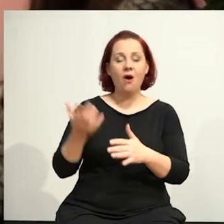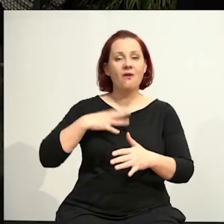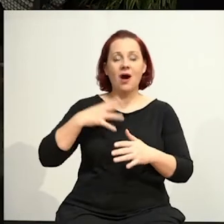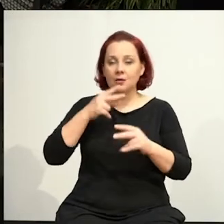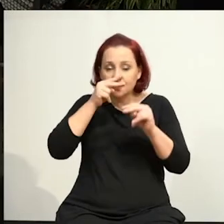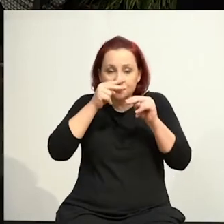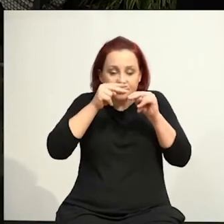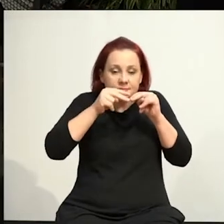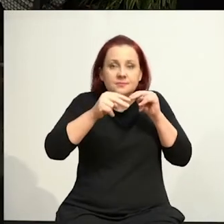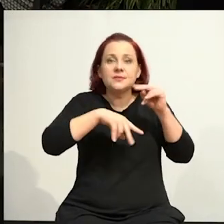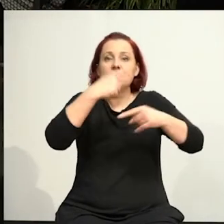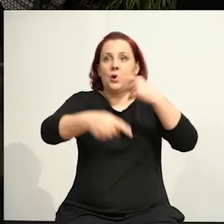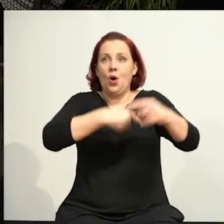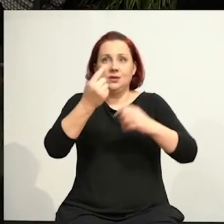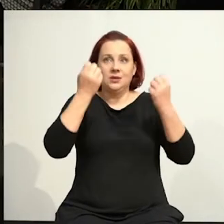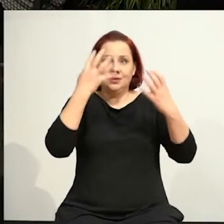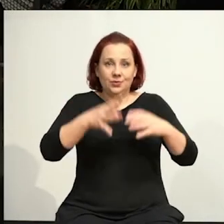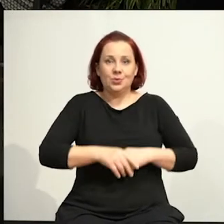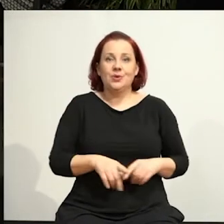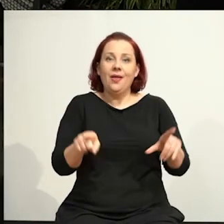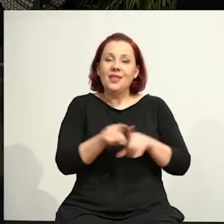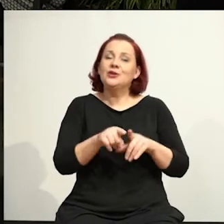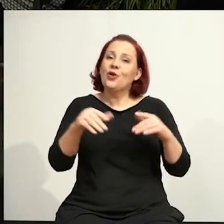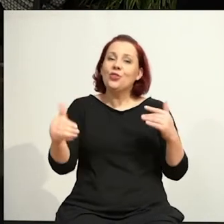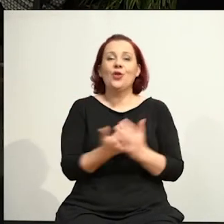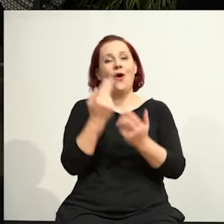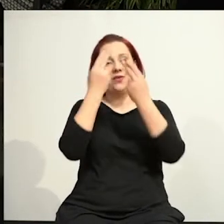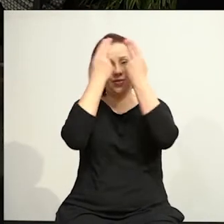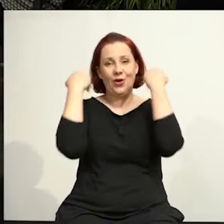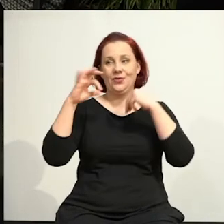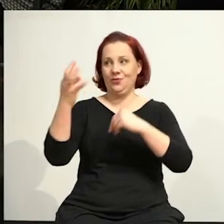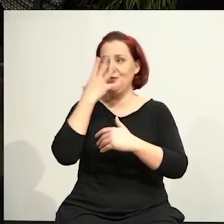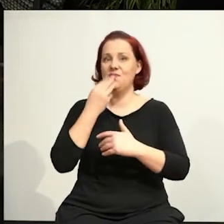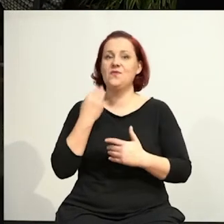twórczy, który też wnosi takie nowego Norwida.